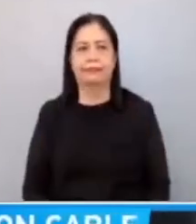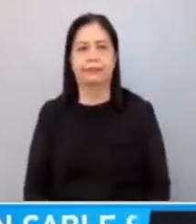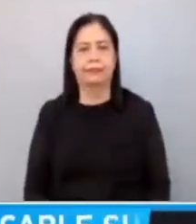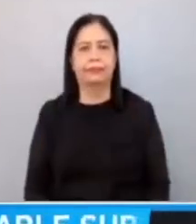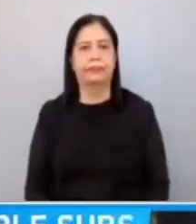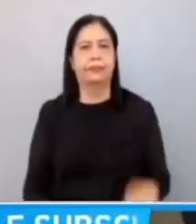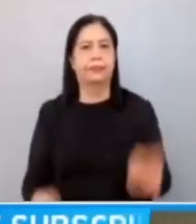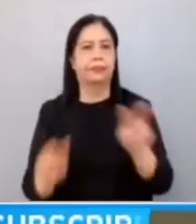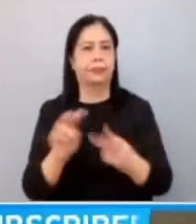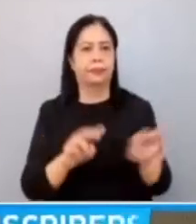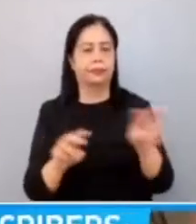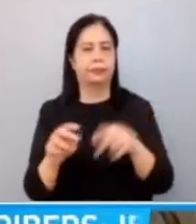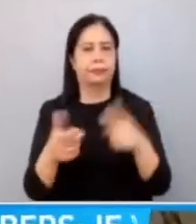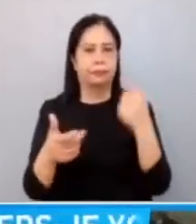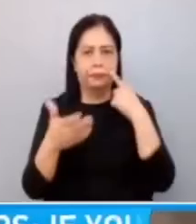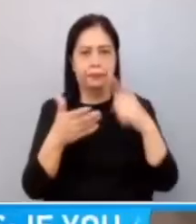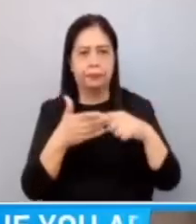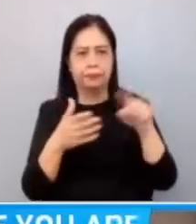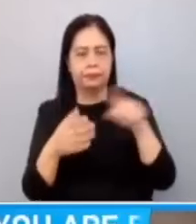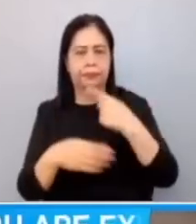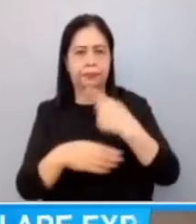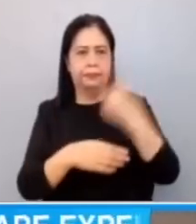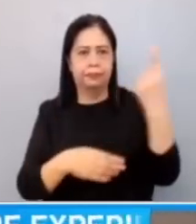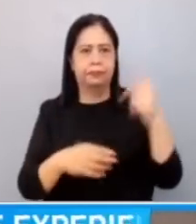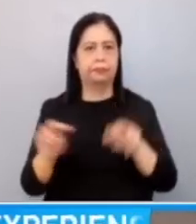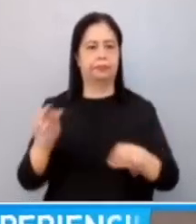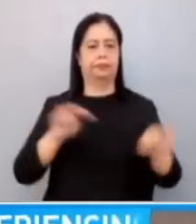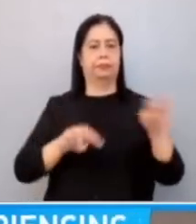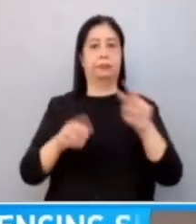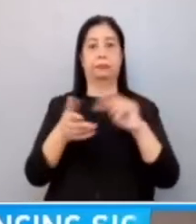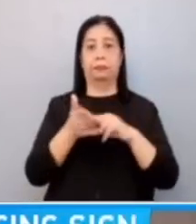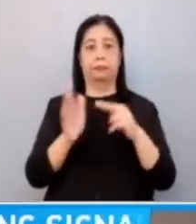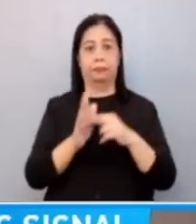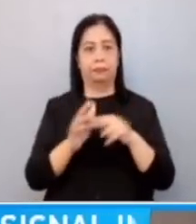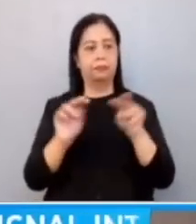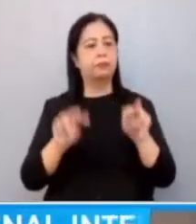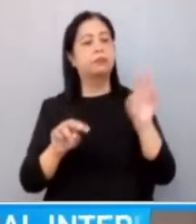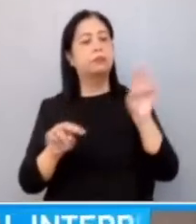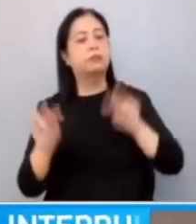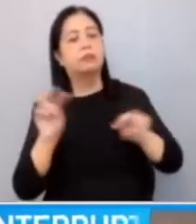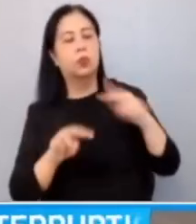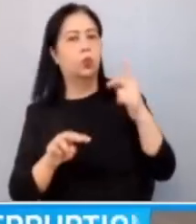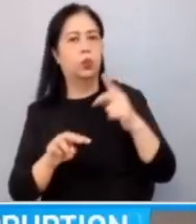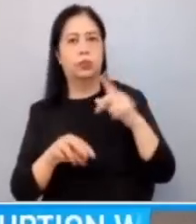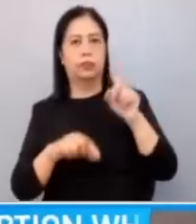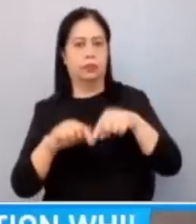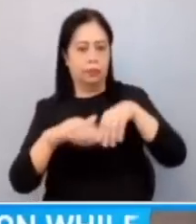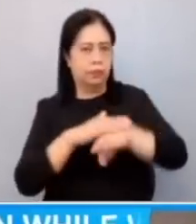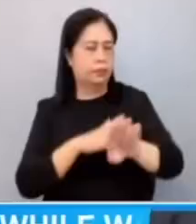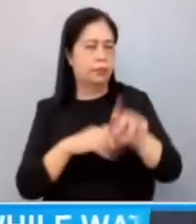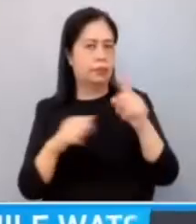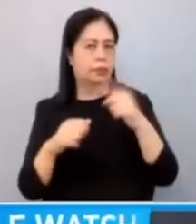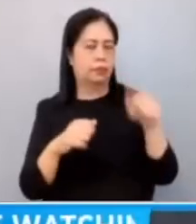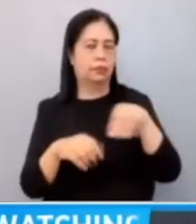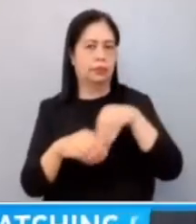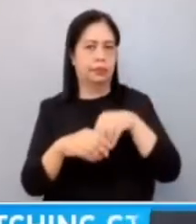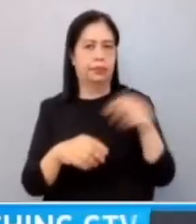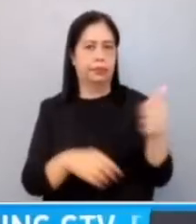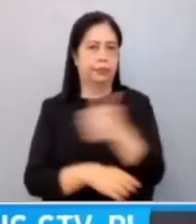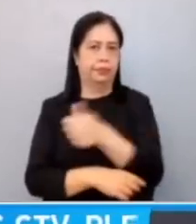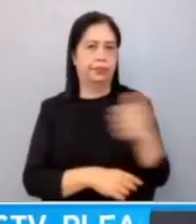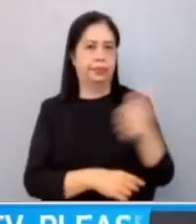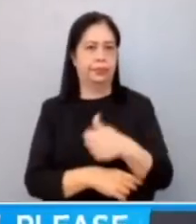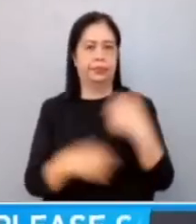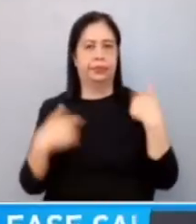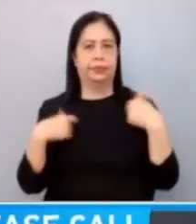ang pinatutupad ng mga otoridad sa checkpoint. Ibig sabihin, visual search lamang ang maaari nilang gawin sa mga motorista. Meron tayong tinatawag